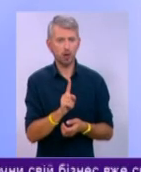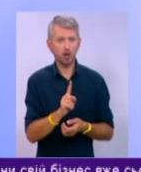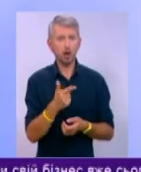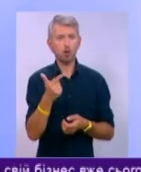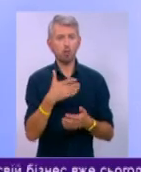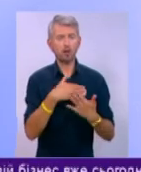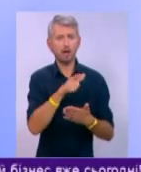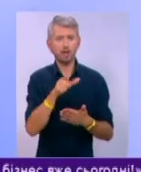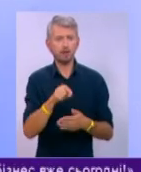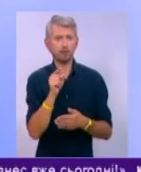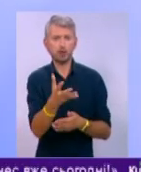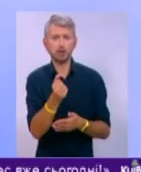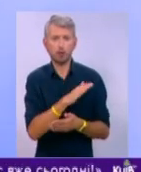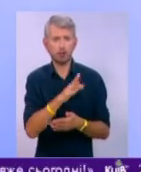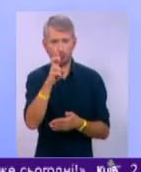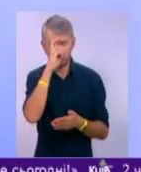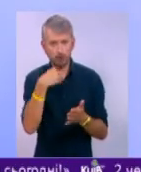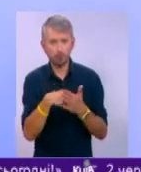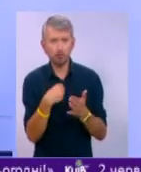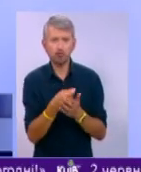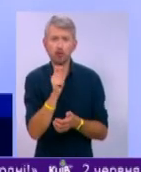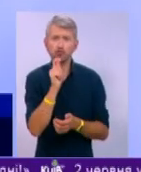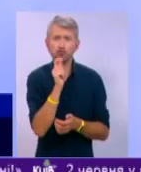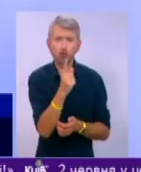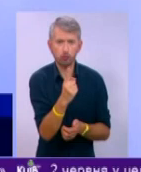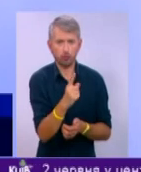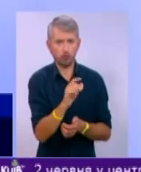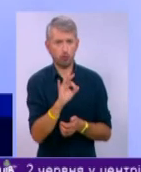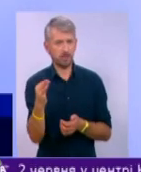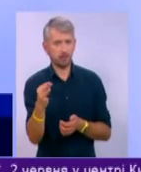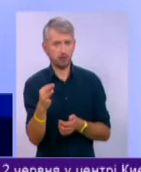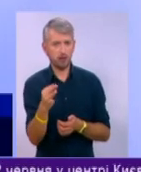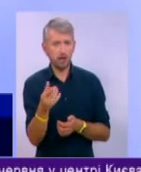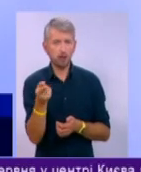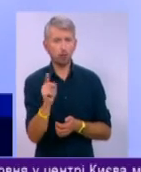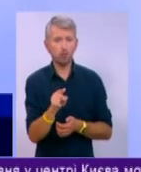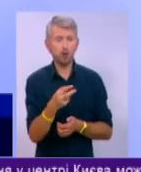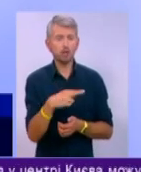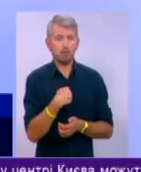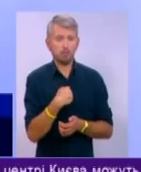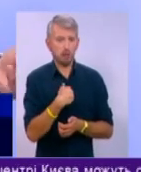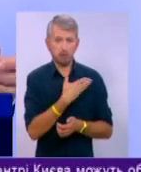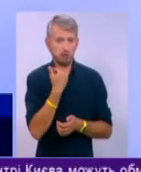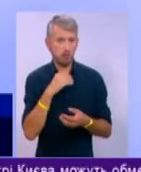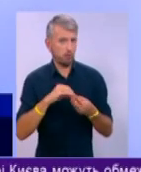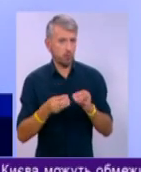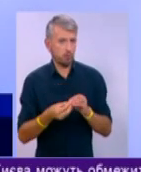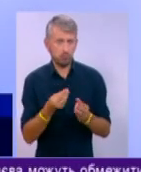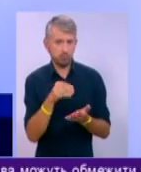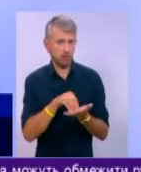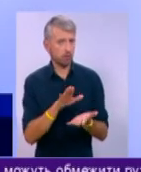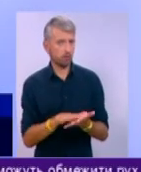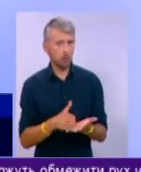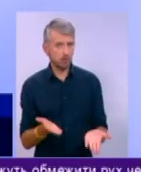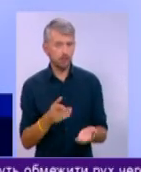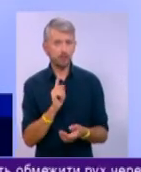громадські активісти, вони не отримують державного бюджету жодної копійки. Так? І тому для мене немає проблем з декларуванням,